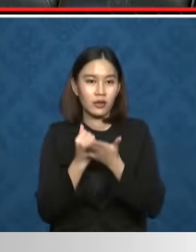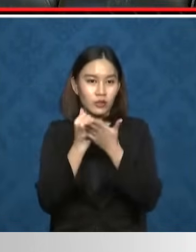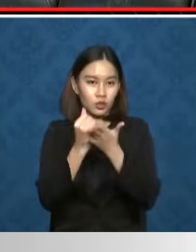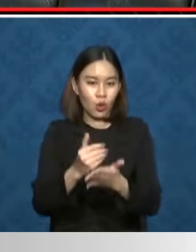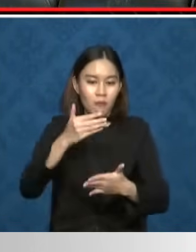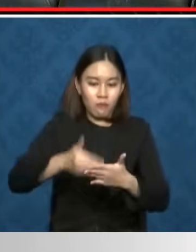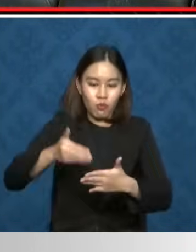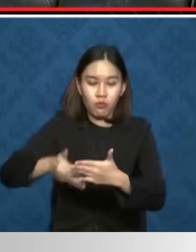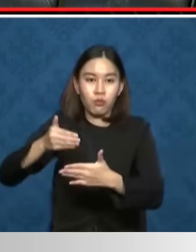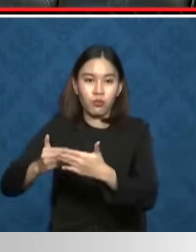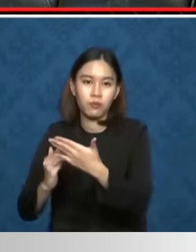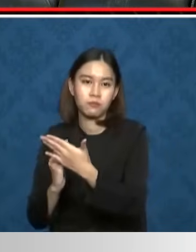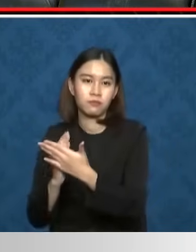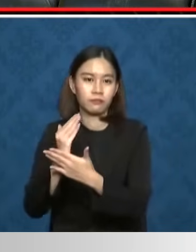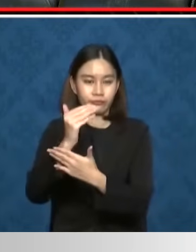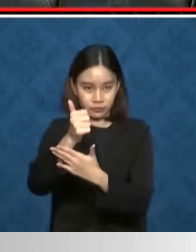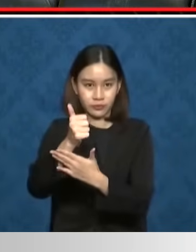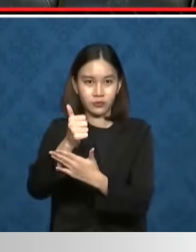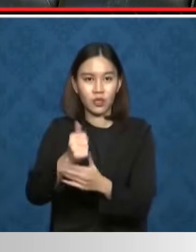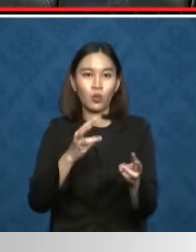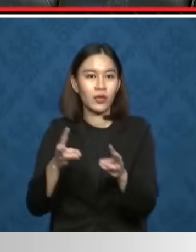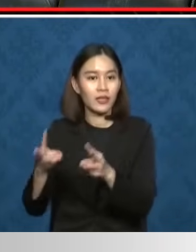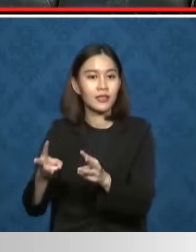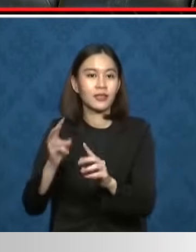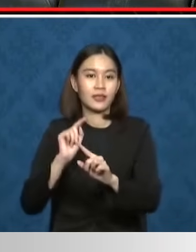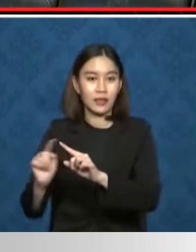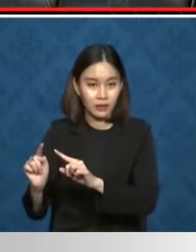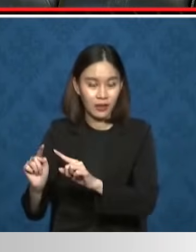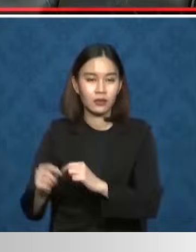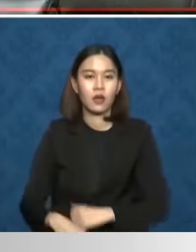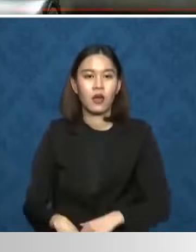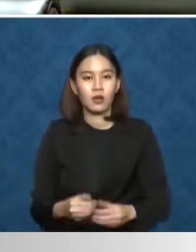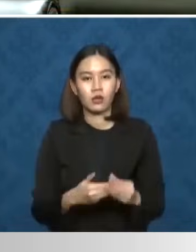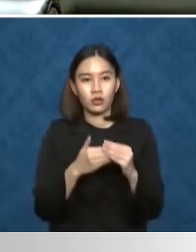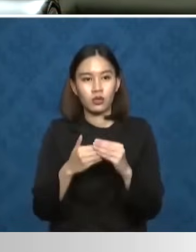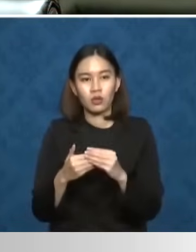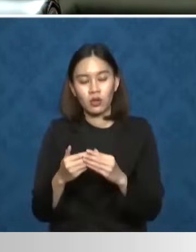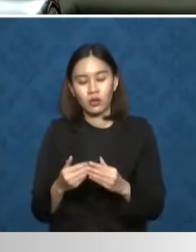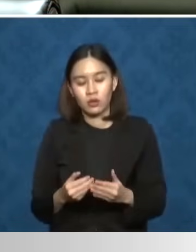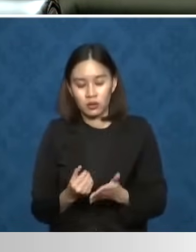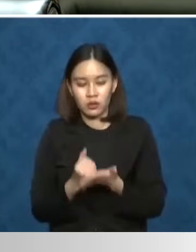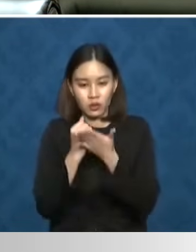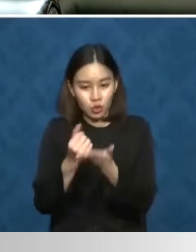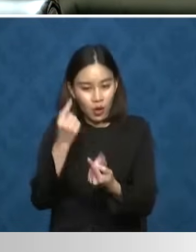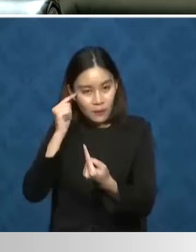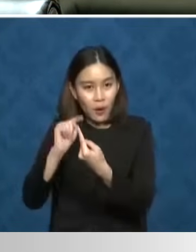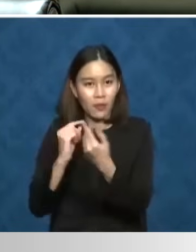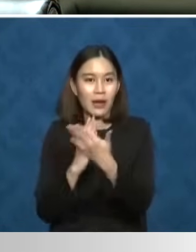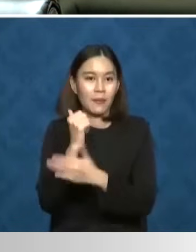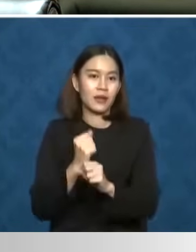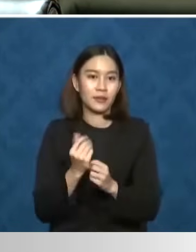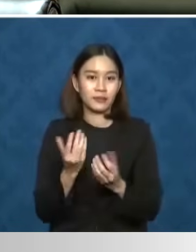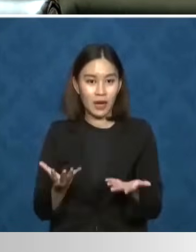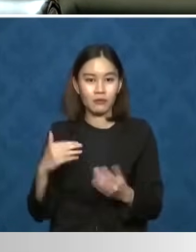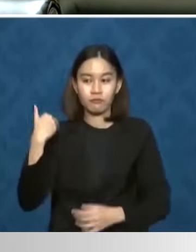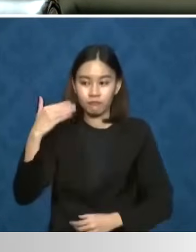วิกฤตปัญหาและความท้าทายต่างๆด้วยวิธีใดและจะนำพาพี่น้องประชาชนถึงฝั่งตามเป้าหมายได้อย่างไรจ